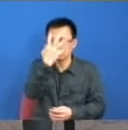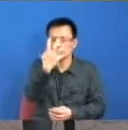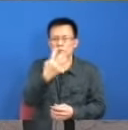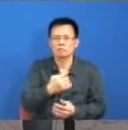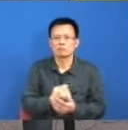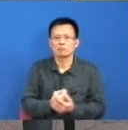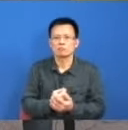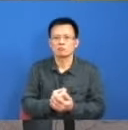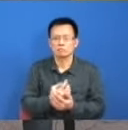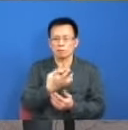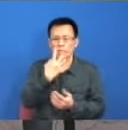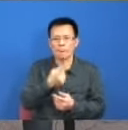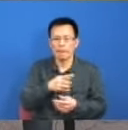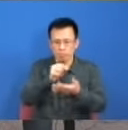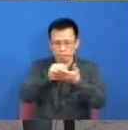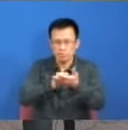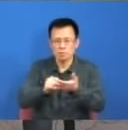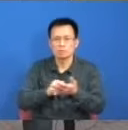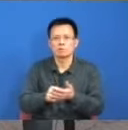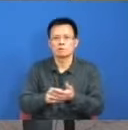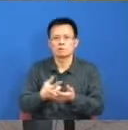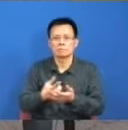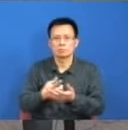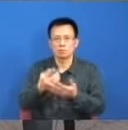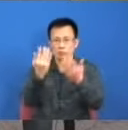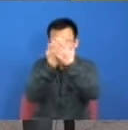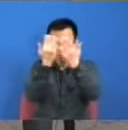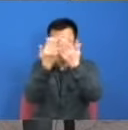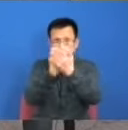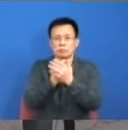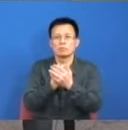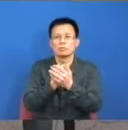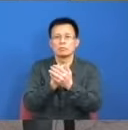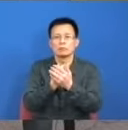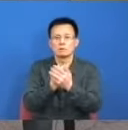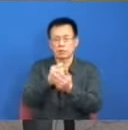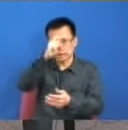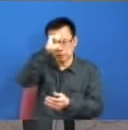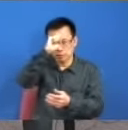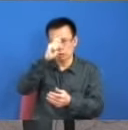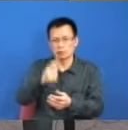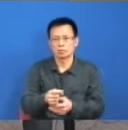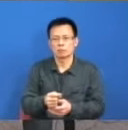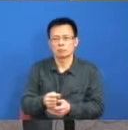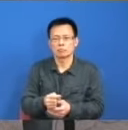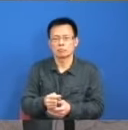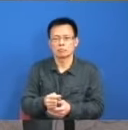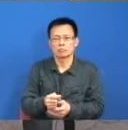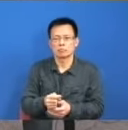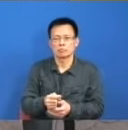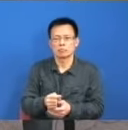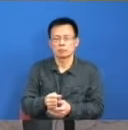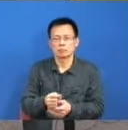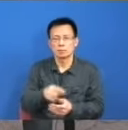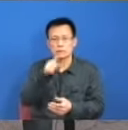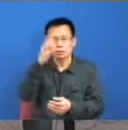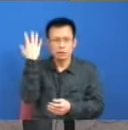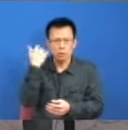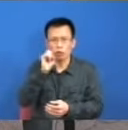有文字的媒體，有圖像的媒體，影像媒體記錄住呢班高官的嘴臉，你講過